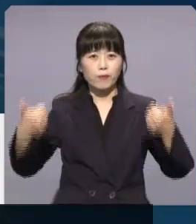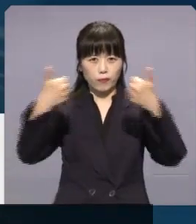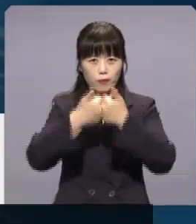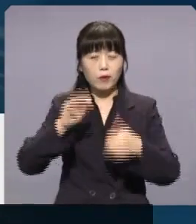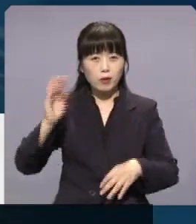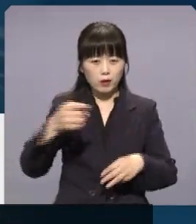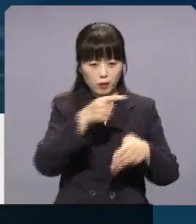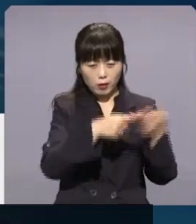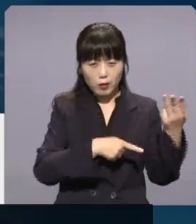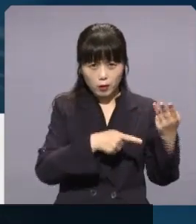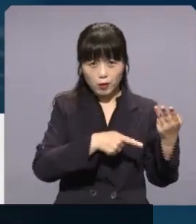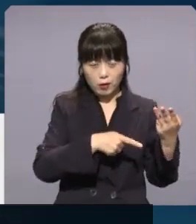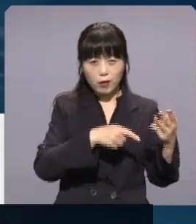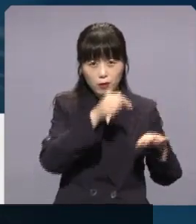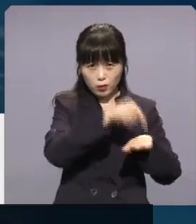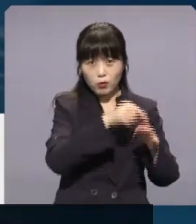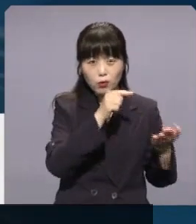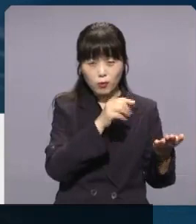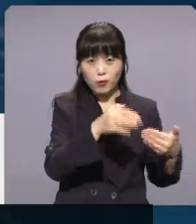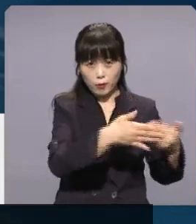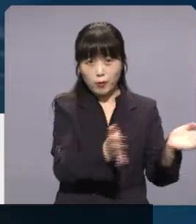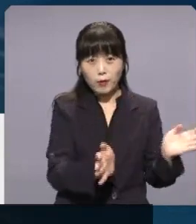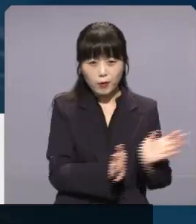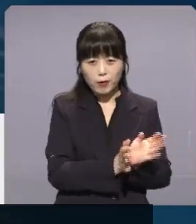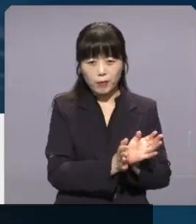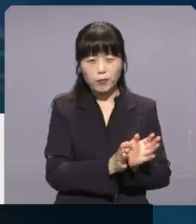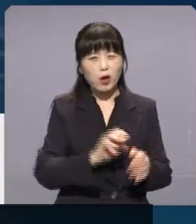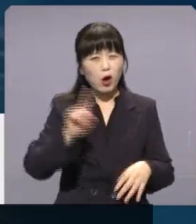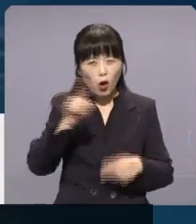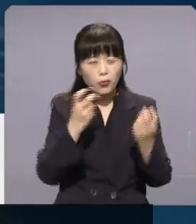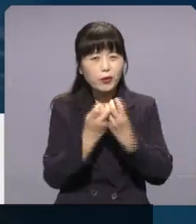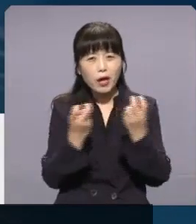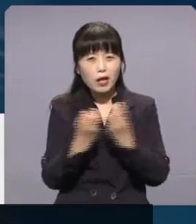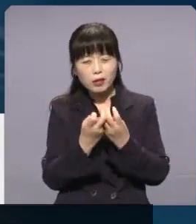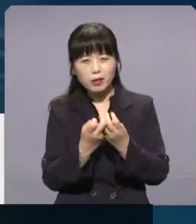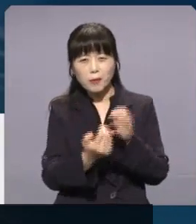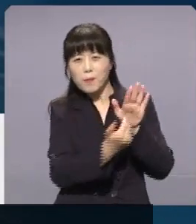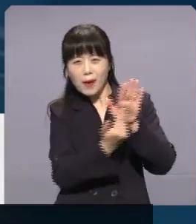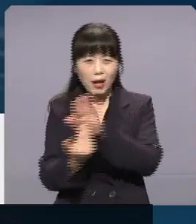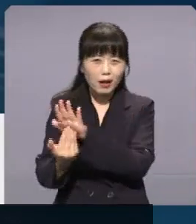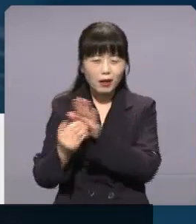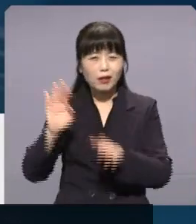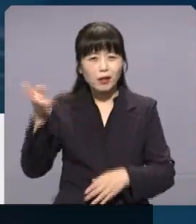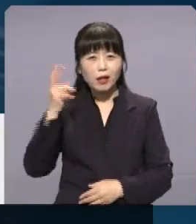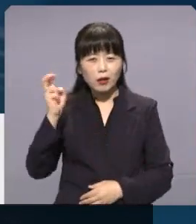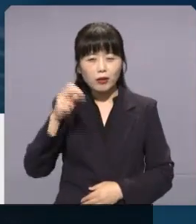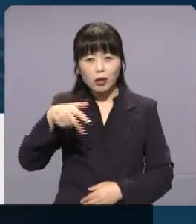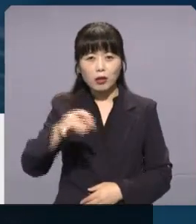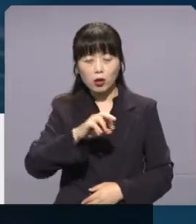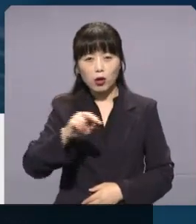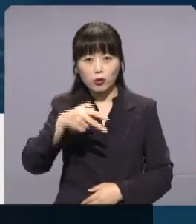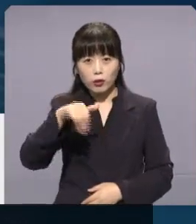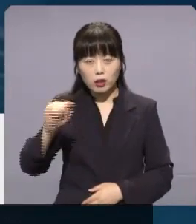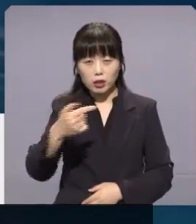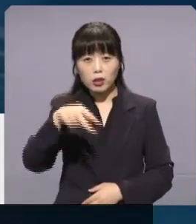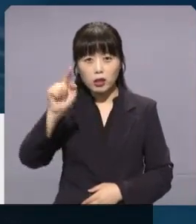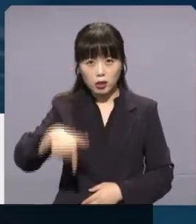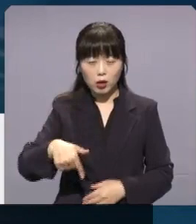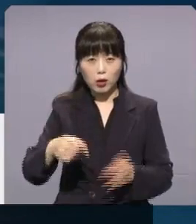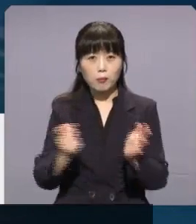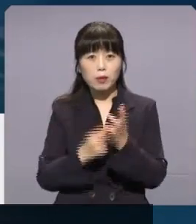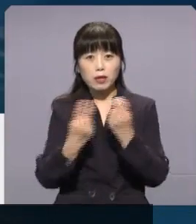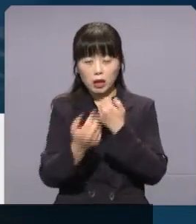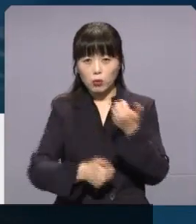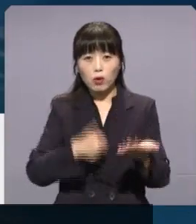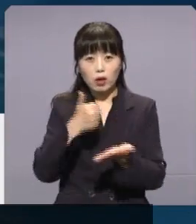유리하니까. 어떻게 해서든 못되게 막는다? 할 거다라는 예. 생각이 들고 지금 예. 변수도 생겼죠. 정진석 비대위원장이 비어있는